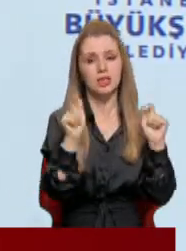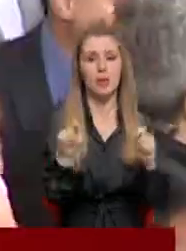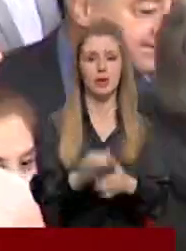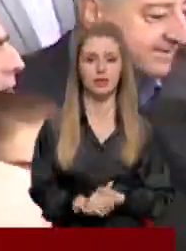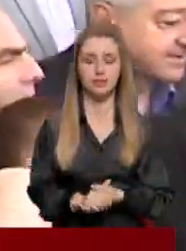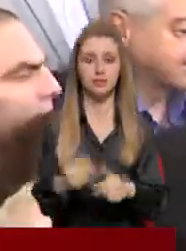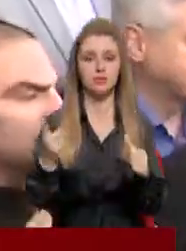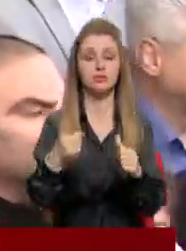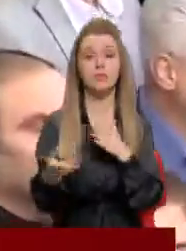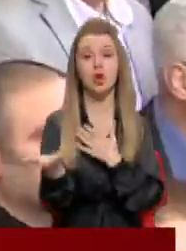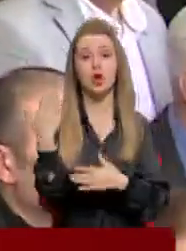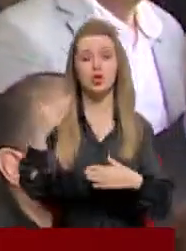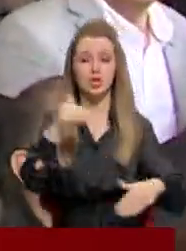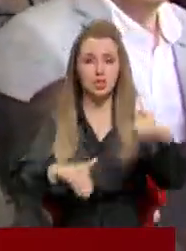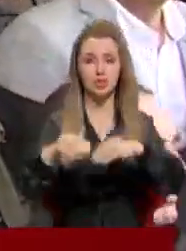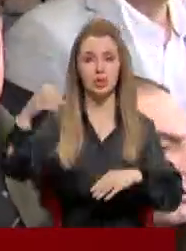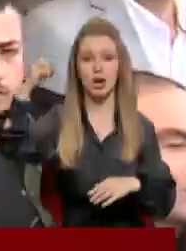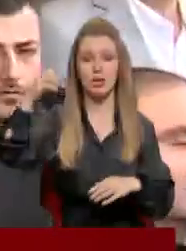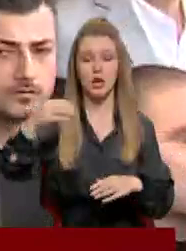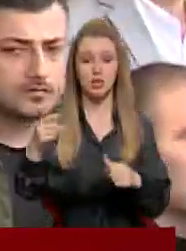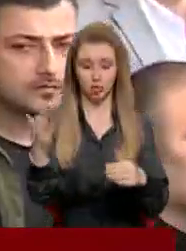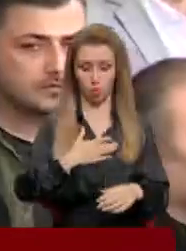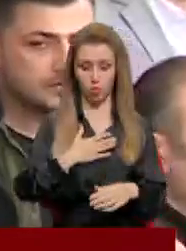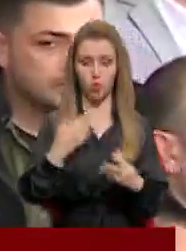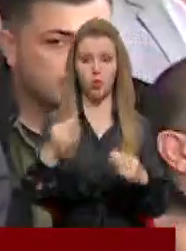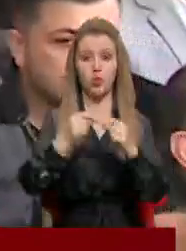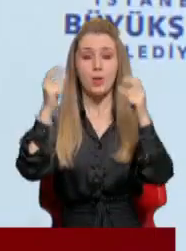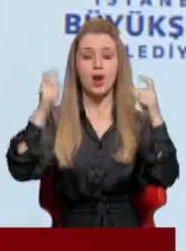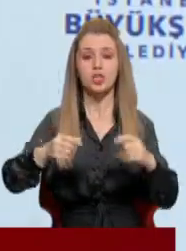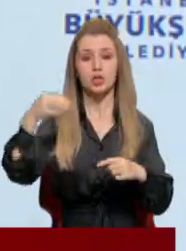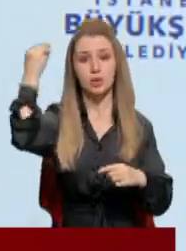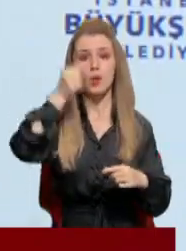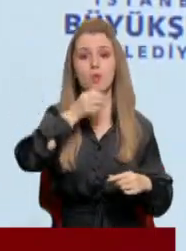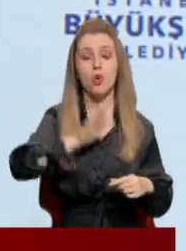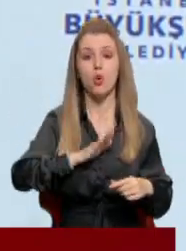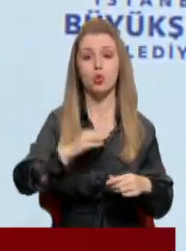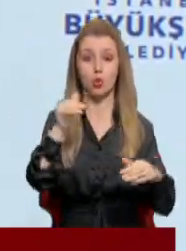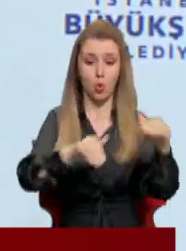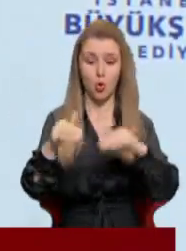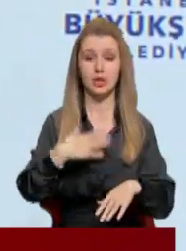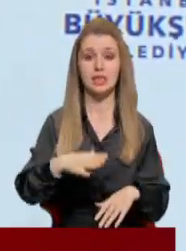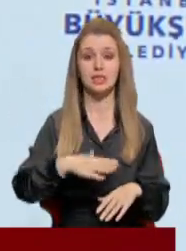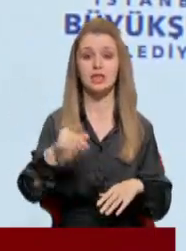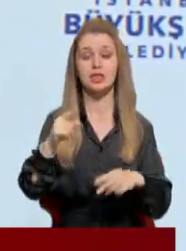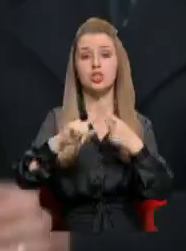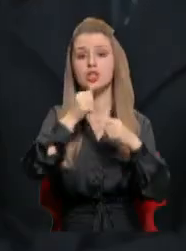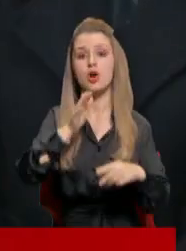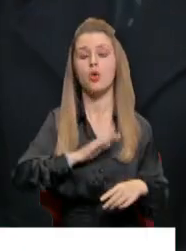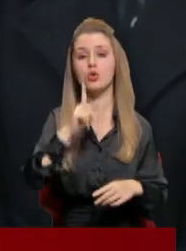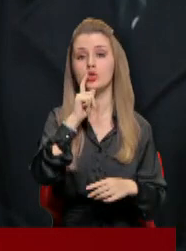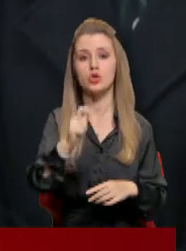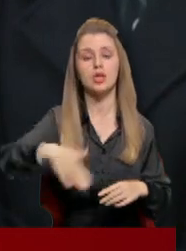uğratır. Önceki seçimlerde AK Parti'nin önde olduğu Bağcılar'dan İmamoğlu oy istedi. Kılıçdaroğlu da